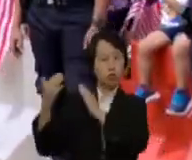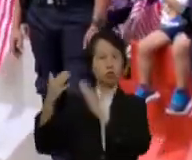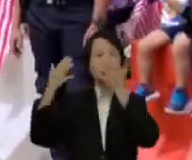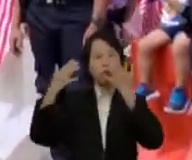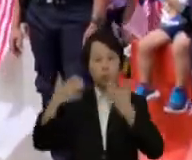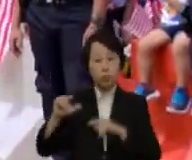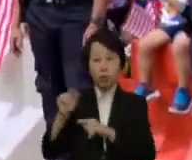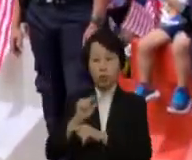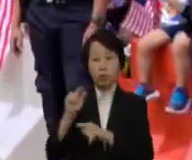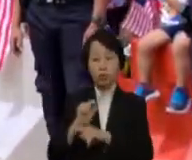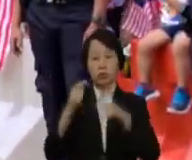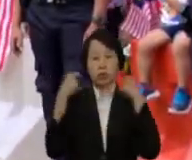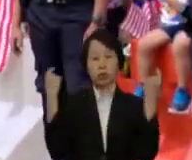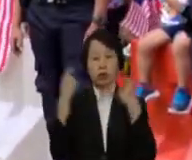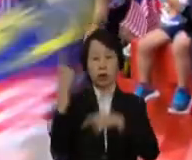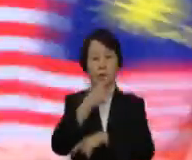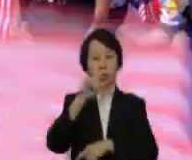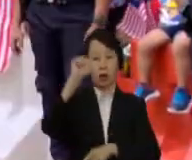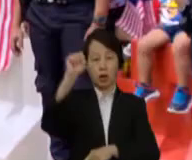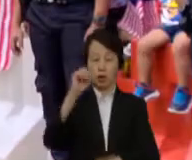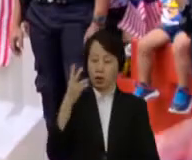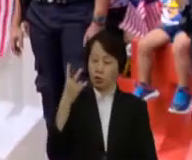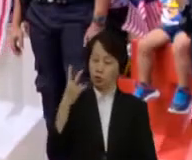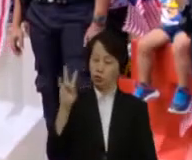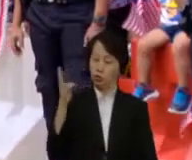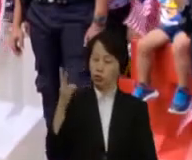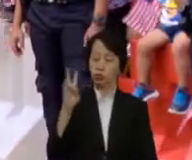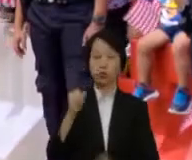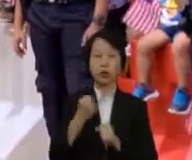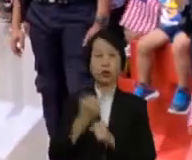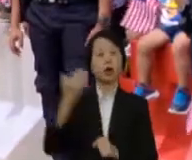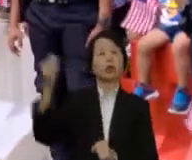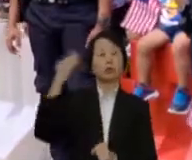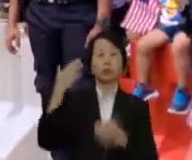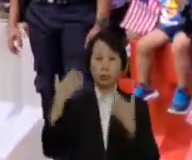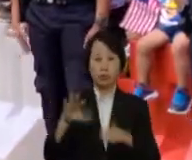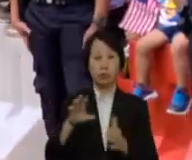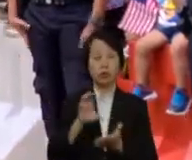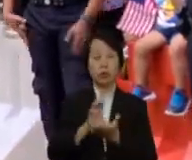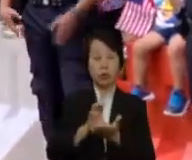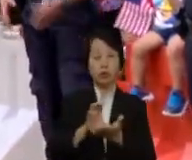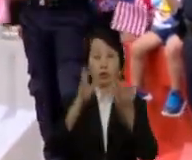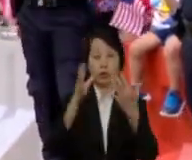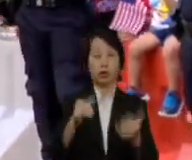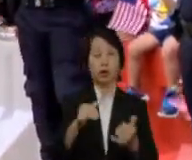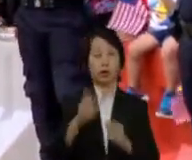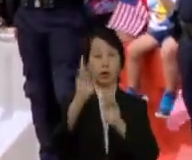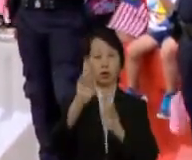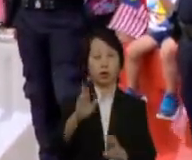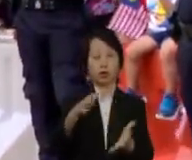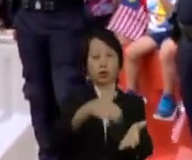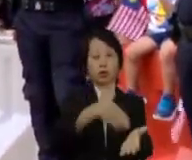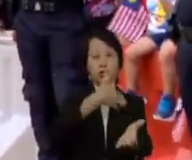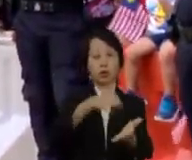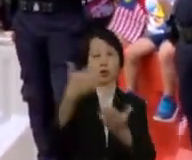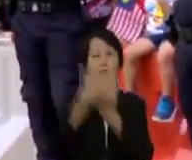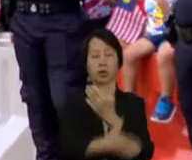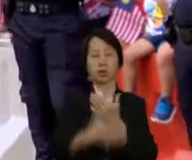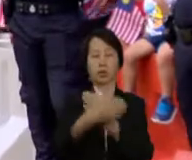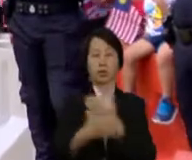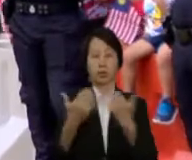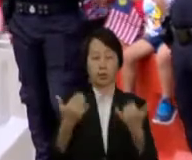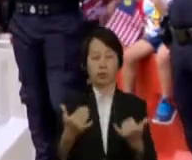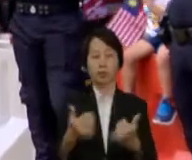digunakan sewaktu sambutan Hari Kebangsaan 17 tahun yang lepas. Tapi sebenarnya itu kita berikan penghormatan kepada lagu Negaraku.